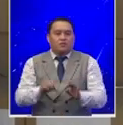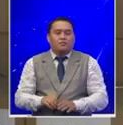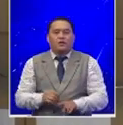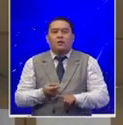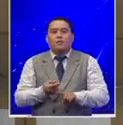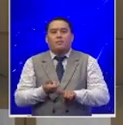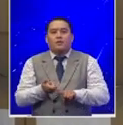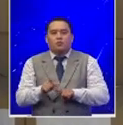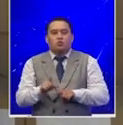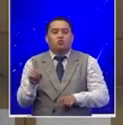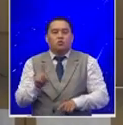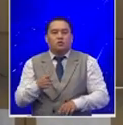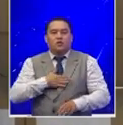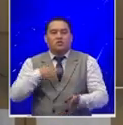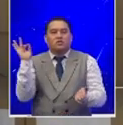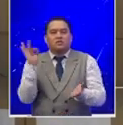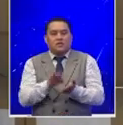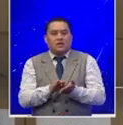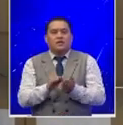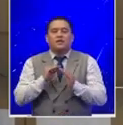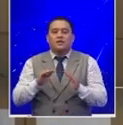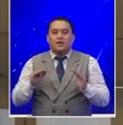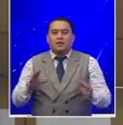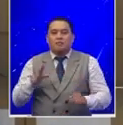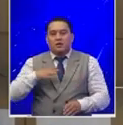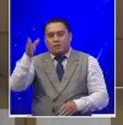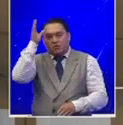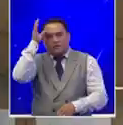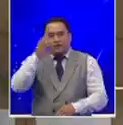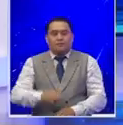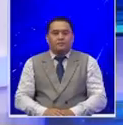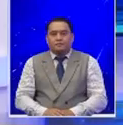Потому что наша цель, чтобы наши дети были образованными.